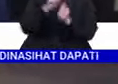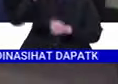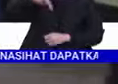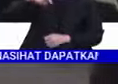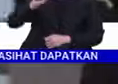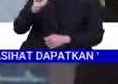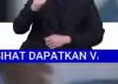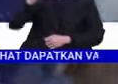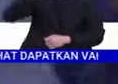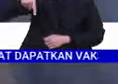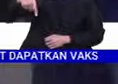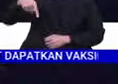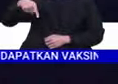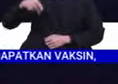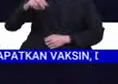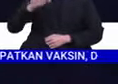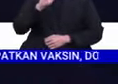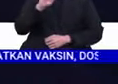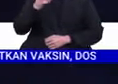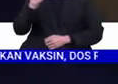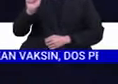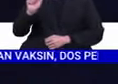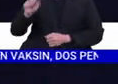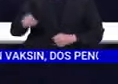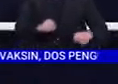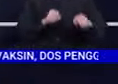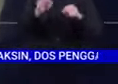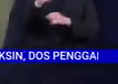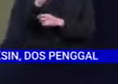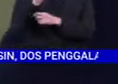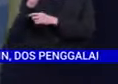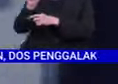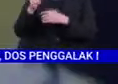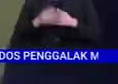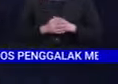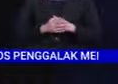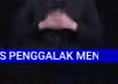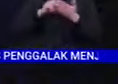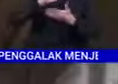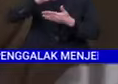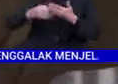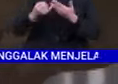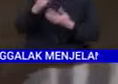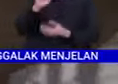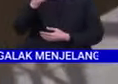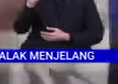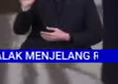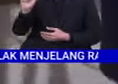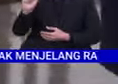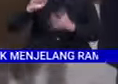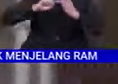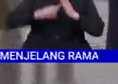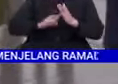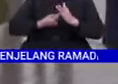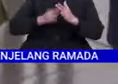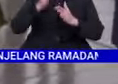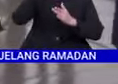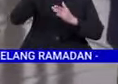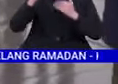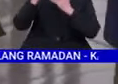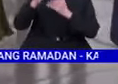ada project pahit dijadwal setiap ini bermula bulan ini